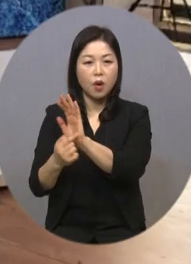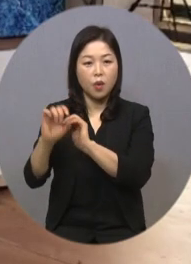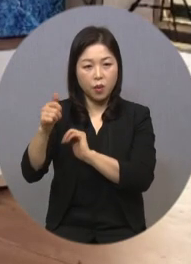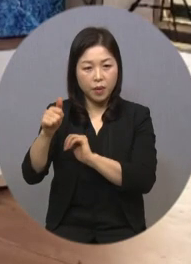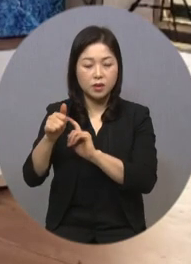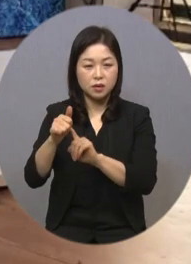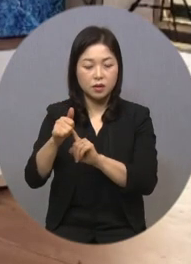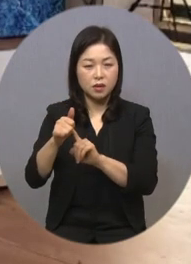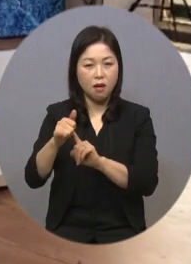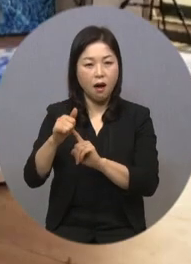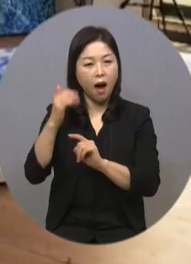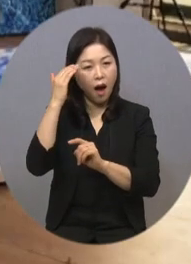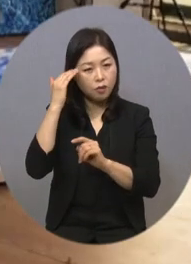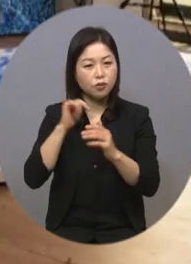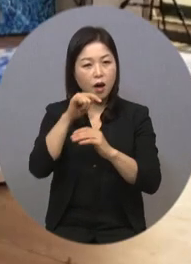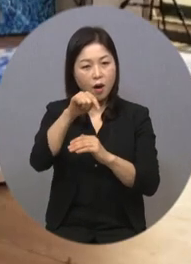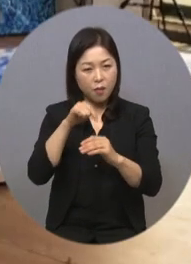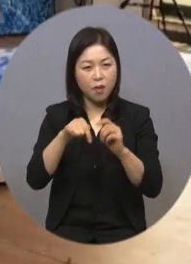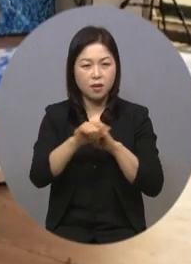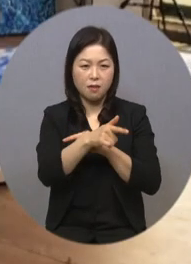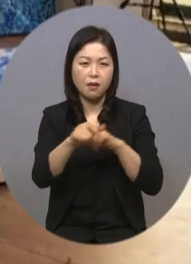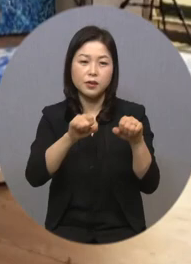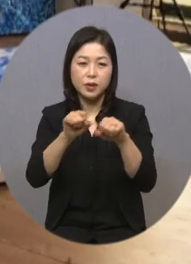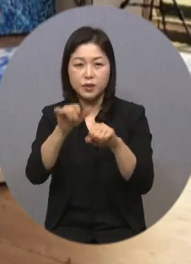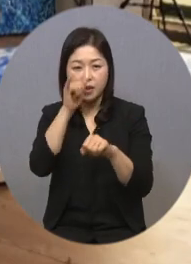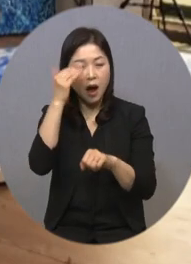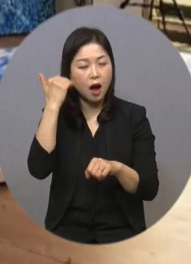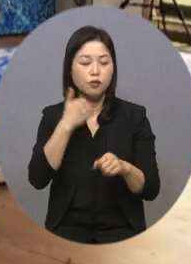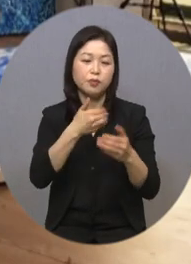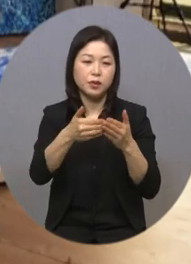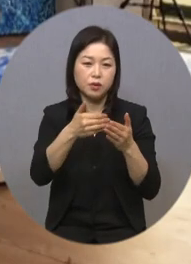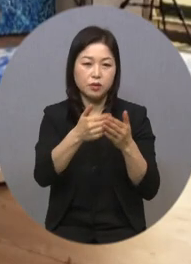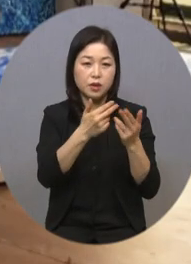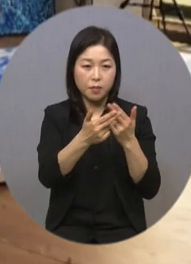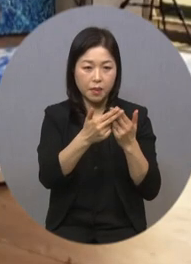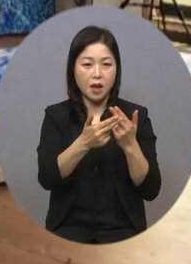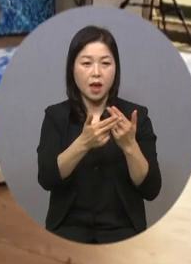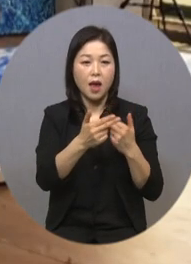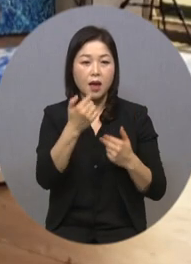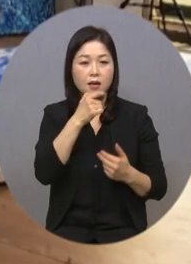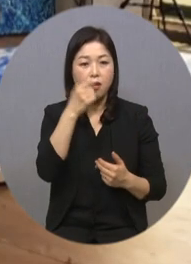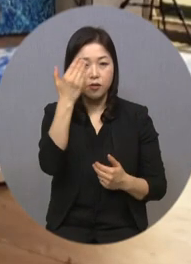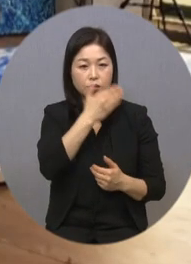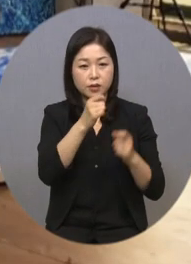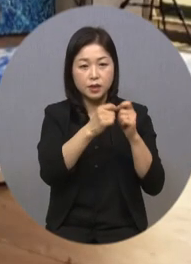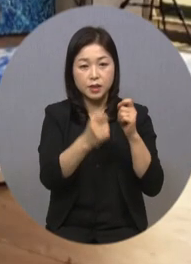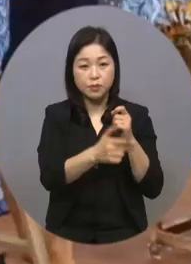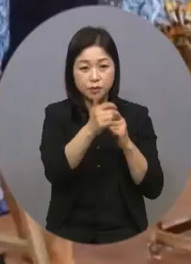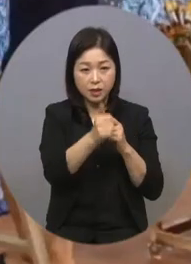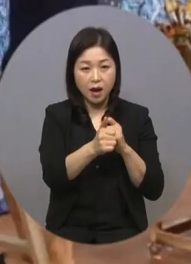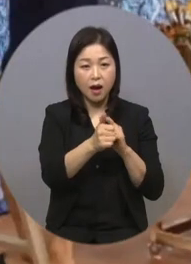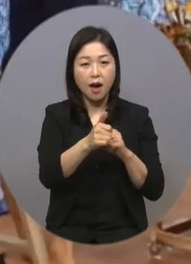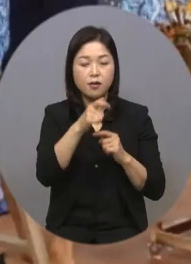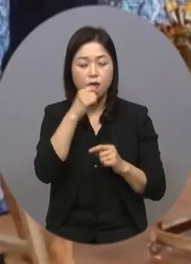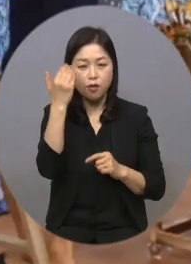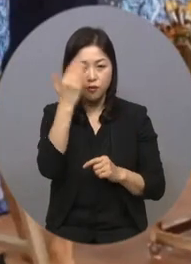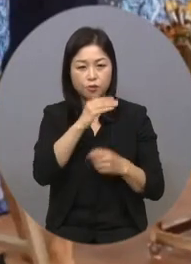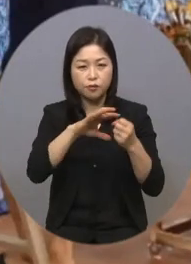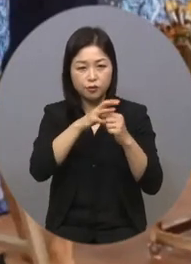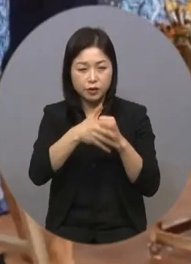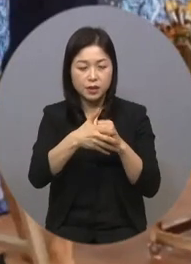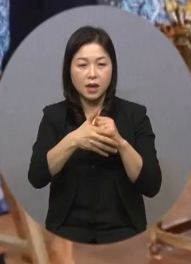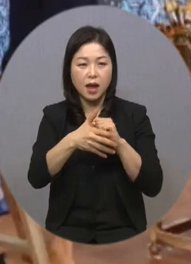활발한 작품 활동과 함께 한국미술협회 여수 지부장과 여수 국제 아트 페스티벌